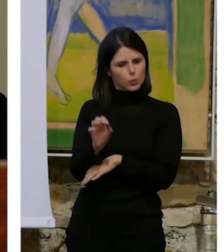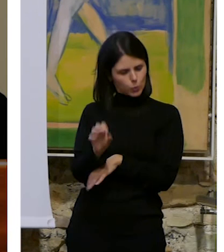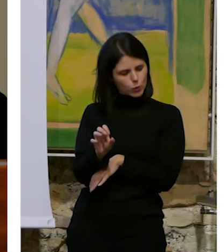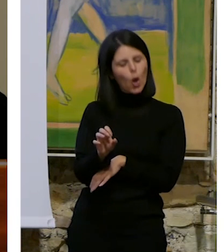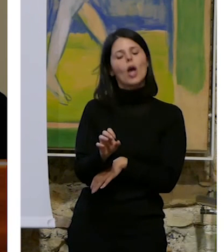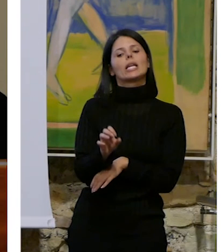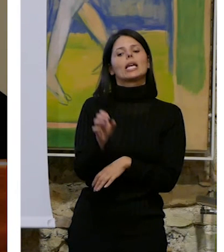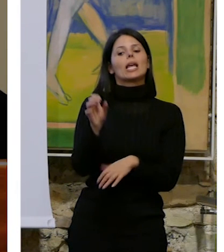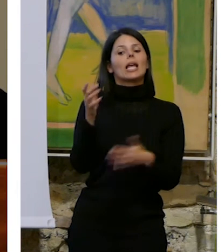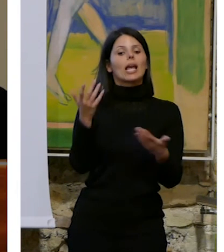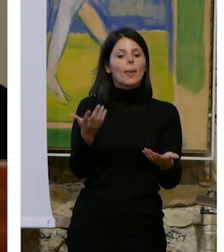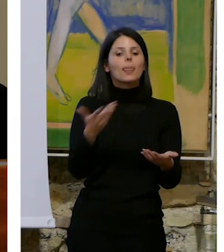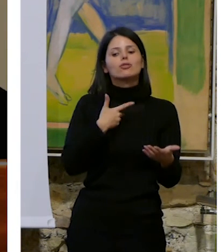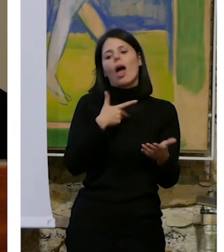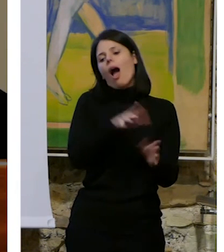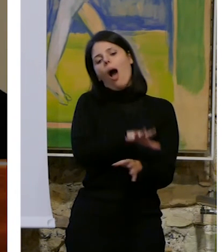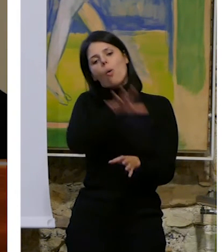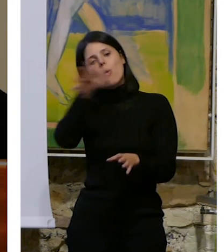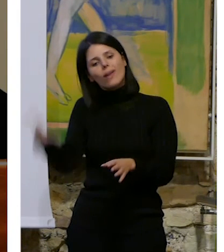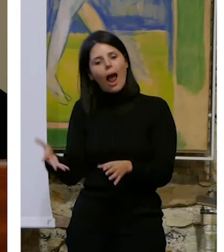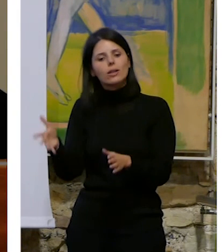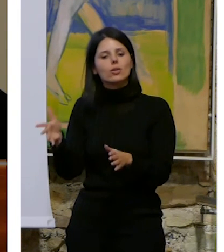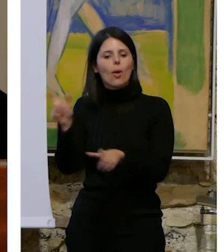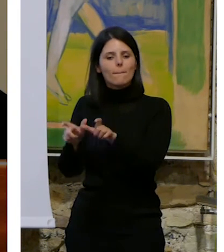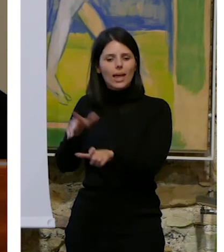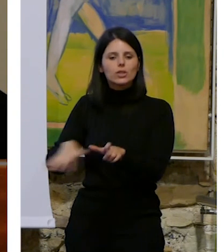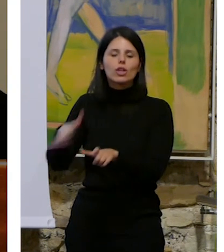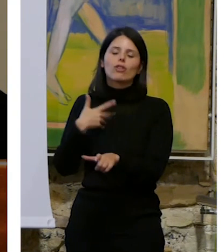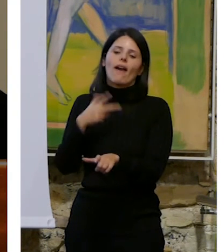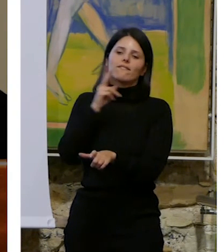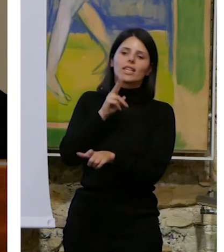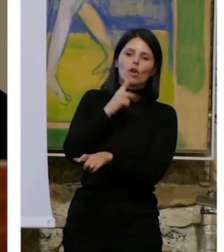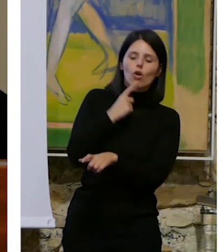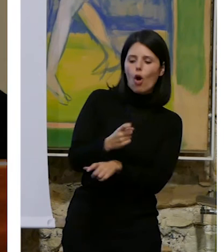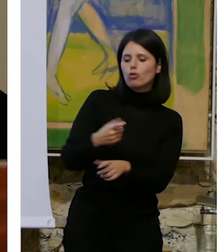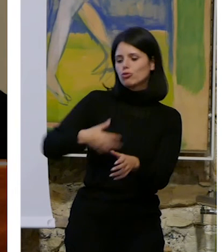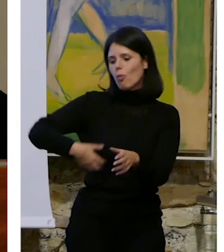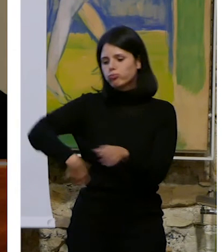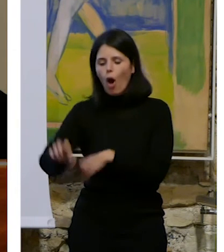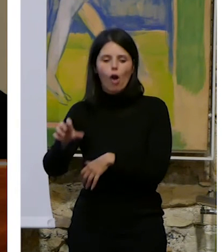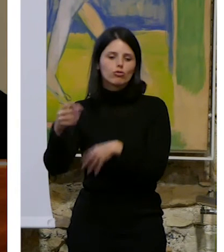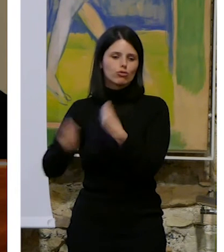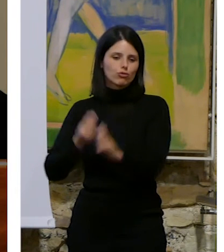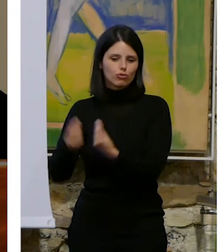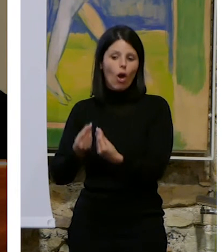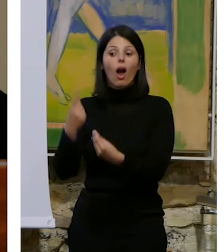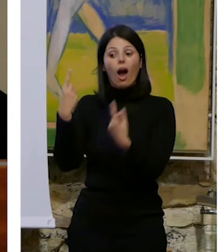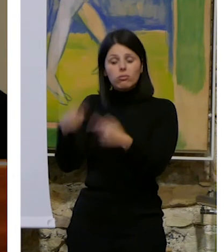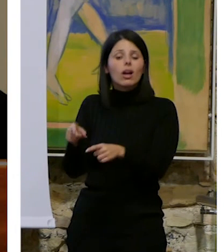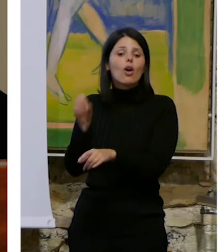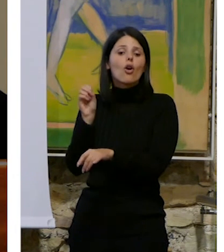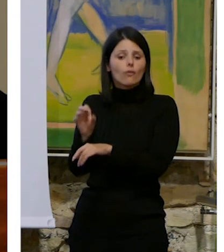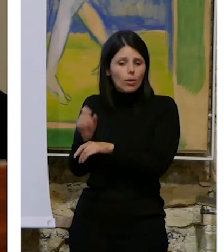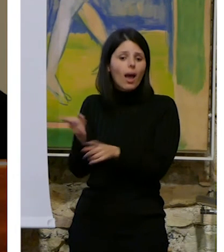c'erano all'opposto quelli che andavano alla casa del popolo, dove c'era il vino rosso e giocava a bocce, e anche quello formava